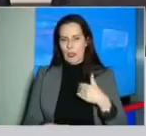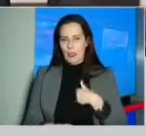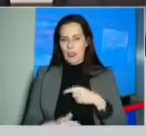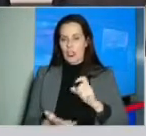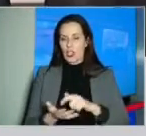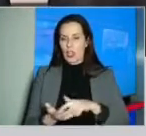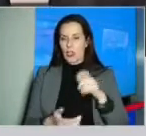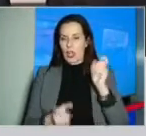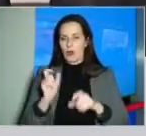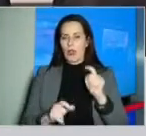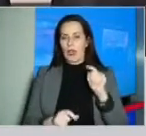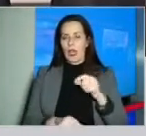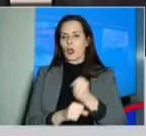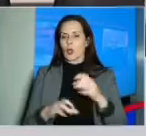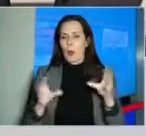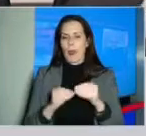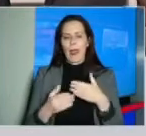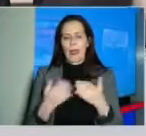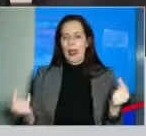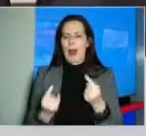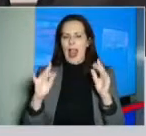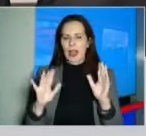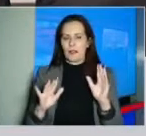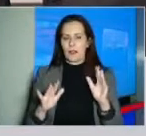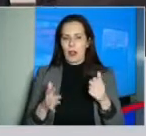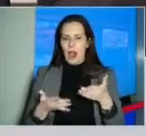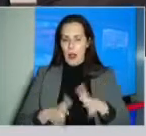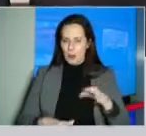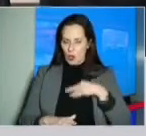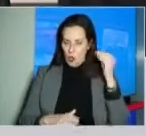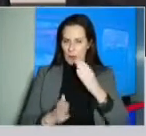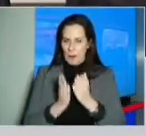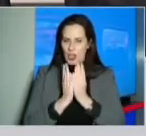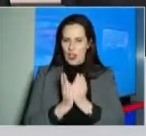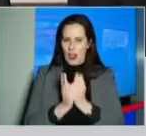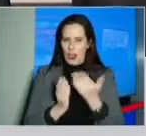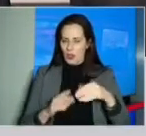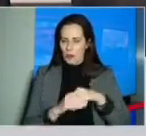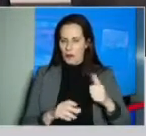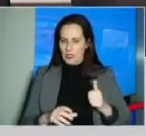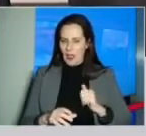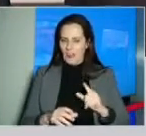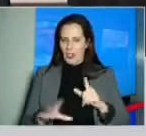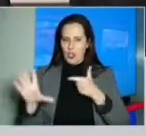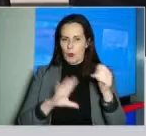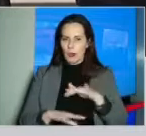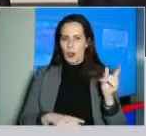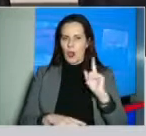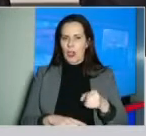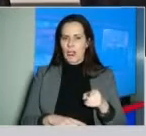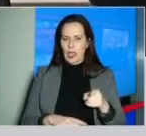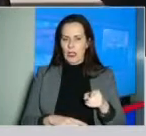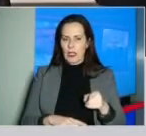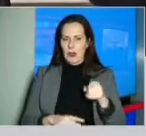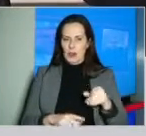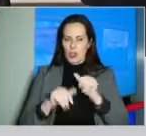דרישת הציבור הייתה לכו ביחד, אין על מה לריב. ילד שלי שלומד בישיבת סדרות, כרגע משרת בצבא, 600 תלמידים שם. הם לא צריכים להיקרע